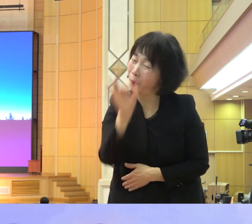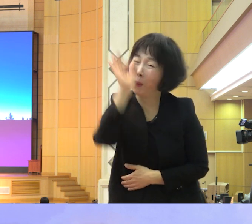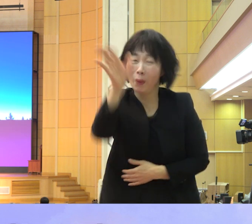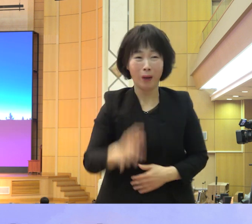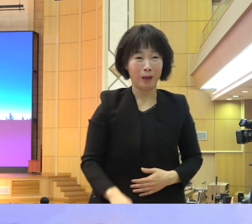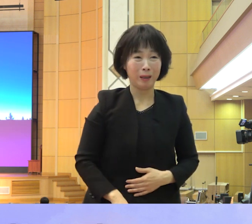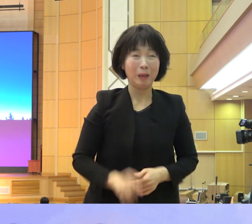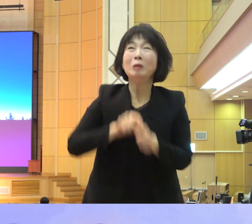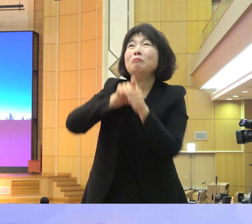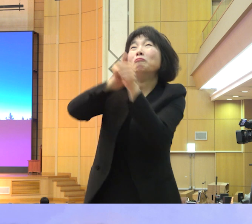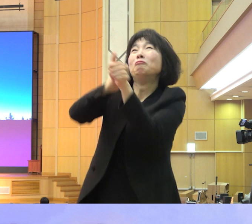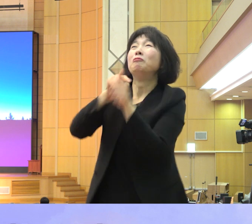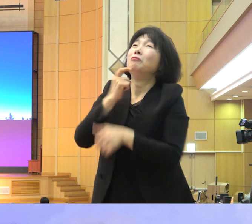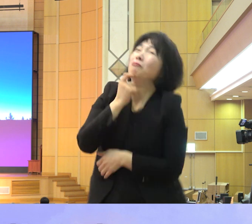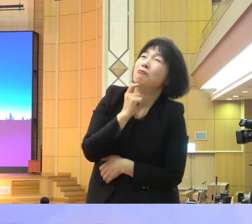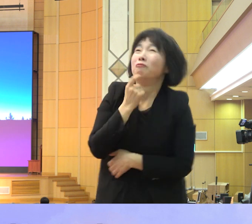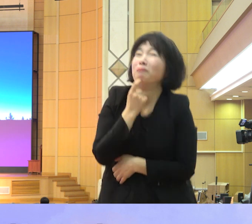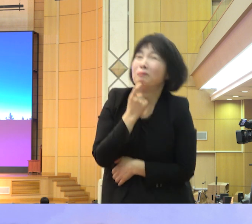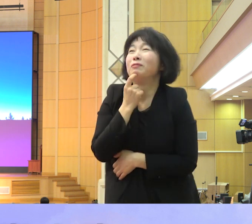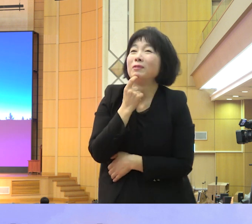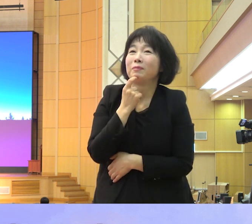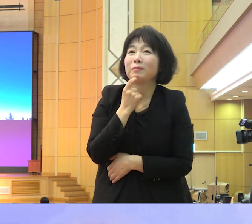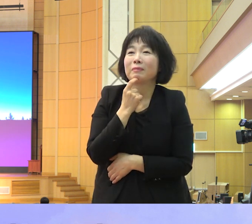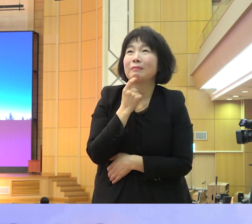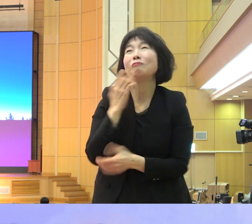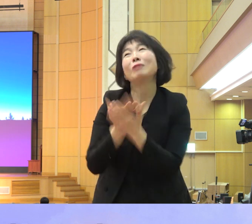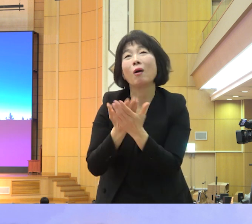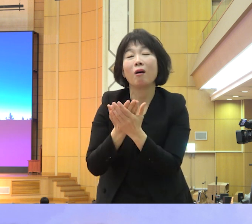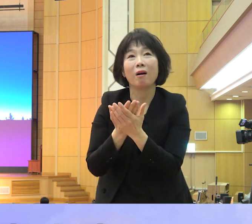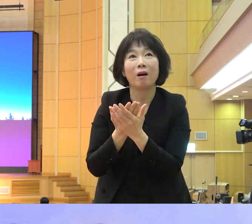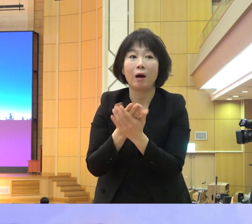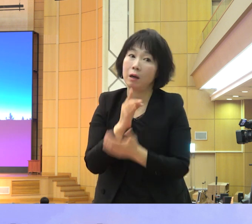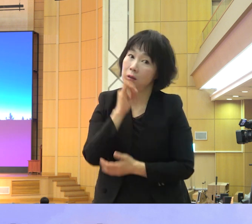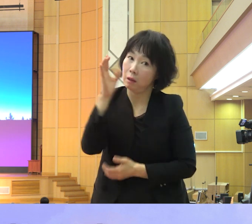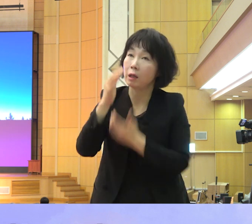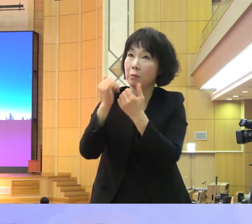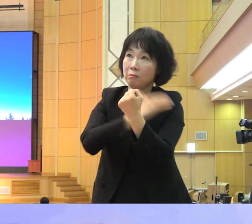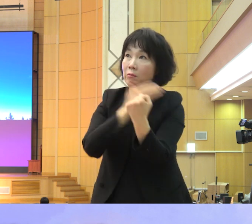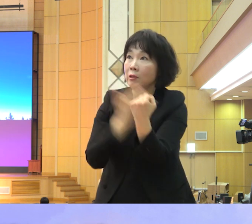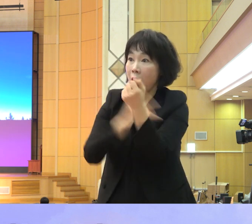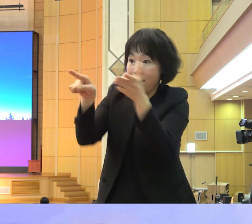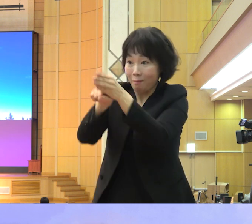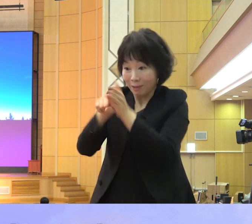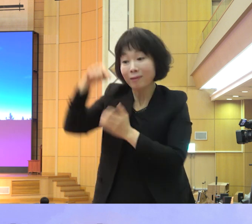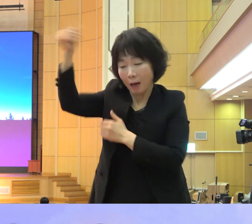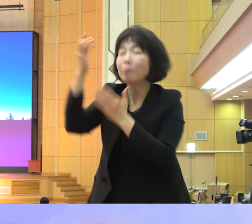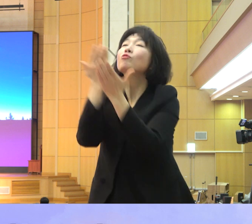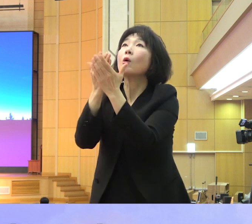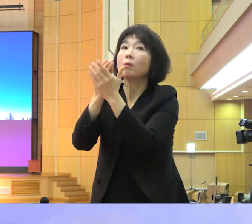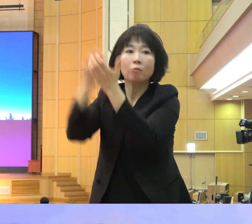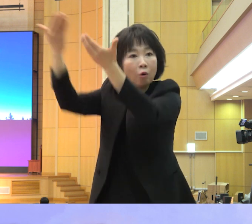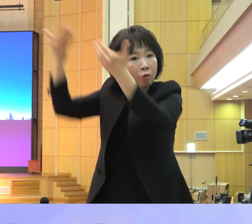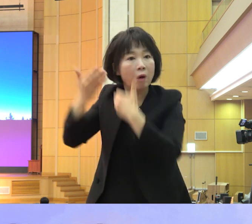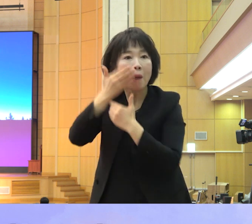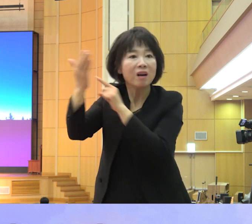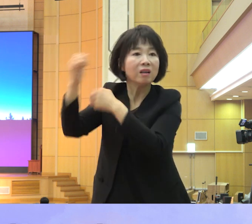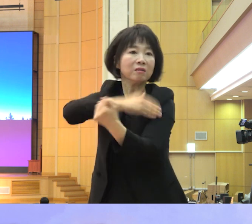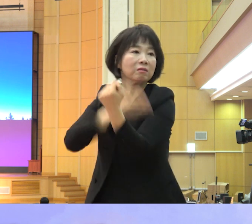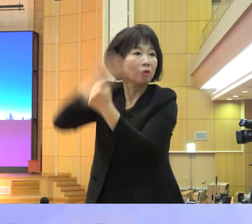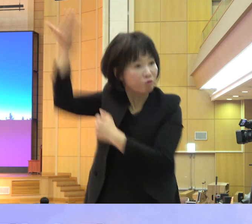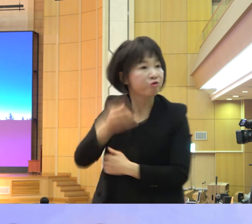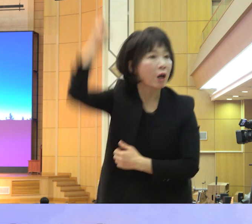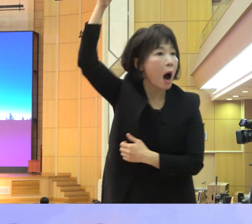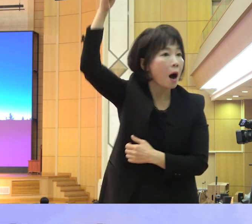사람들은요 소원만 해요. 그저 우리 남편 잘 되게 해주세요, 우리 아들 잘 되게 해주세요, 우리 집안 잘 되게 해주세요, 그